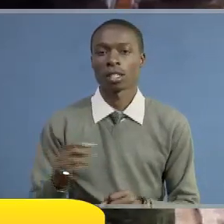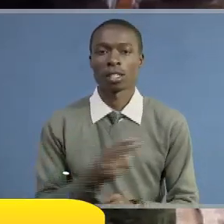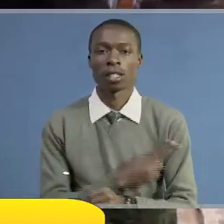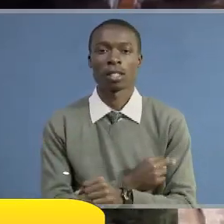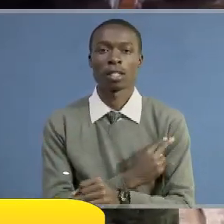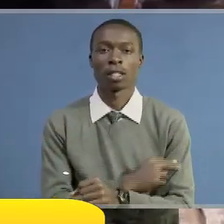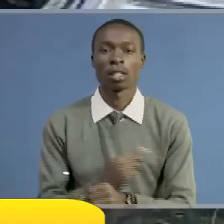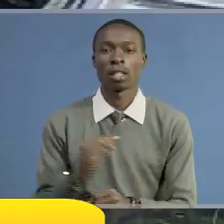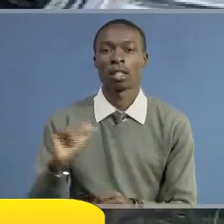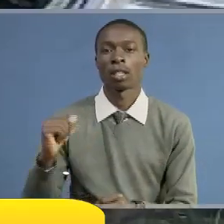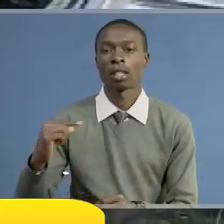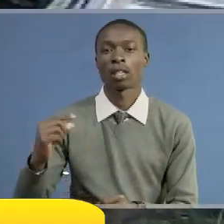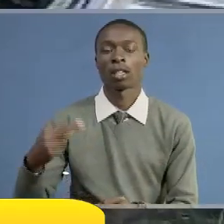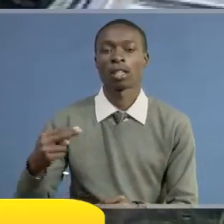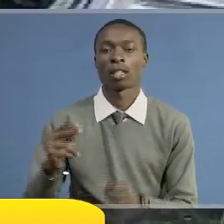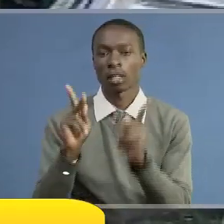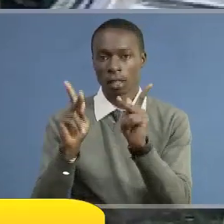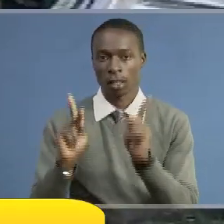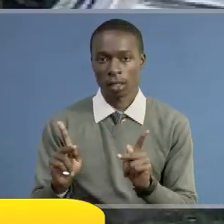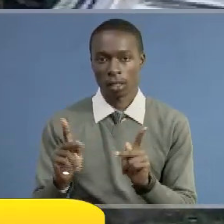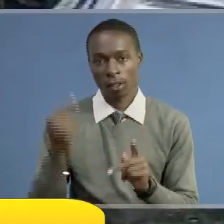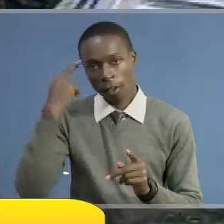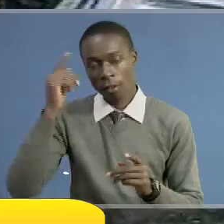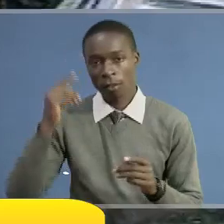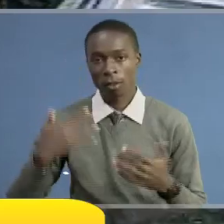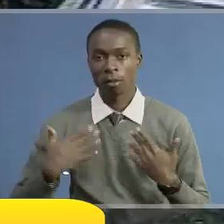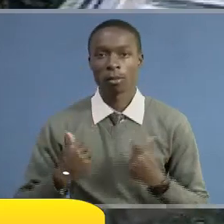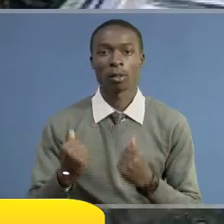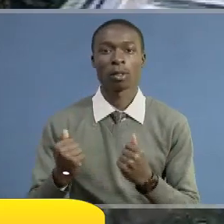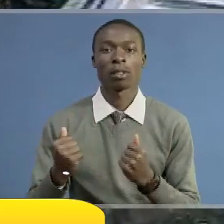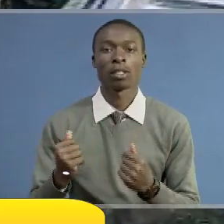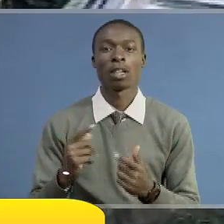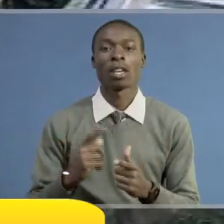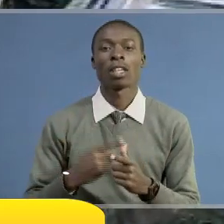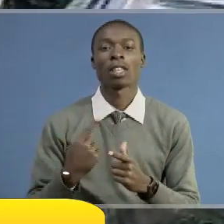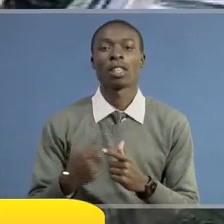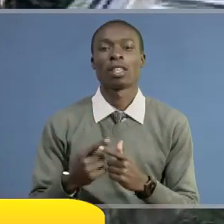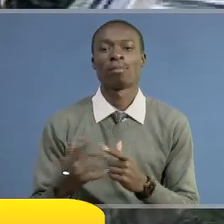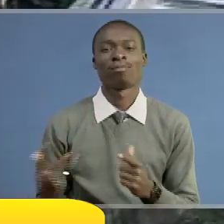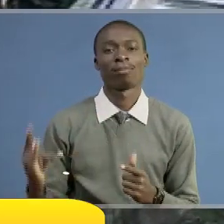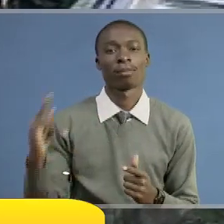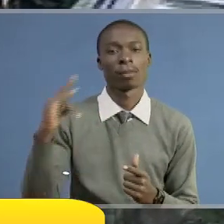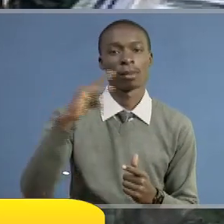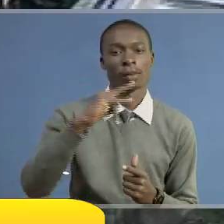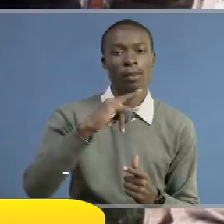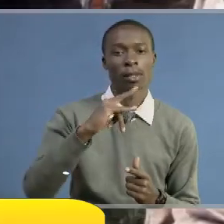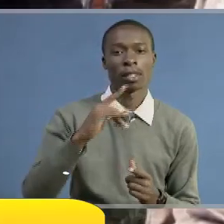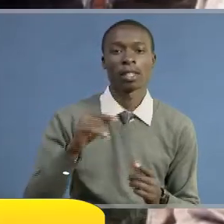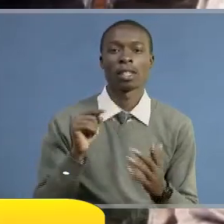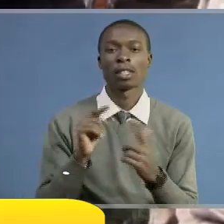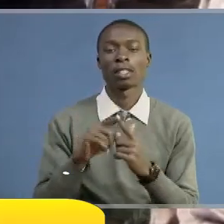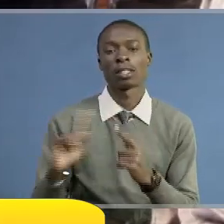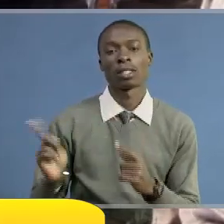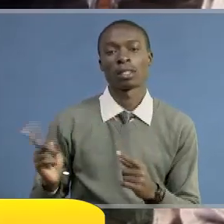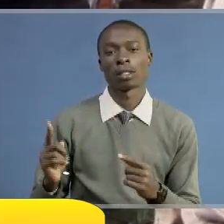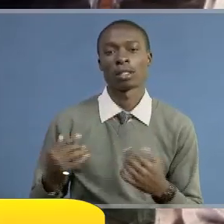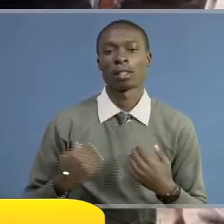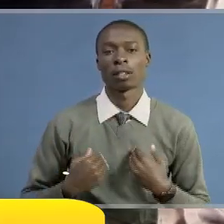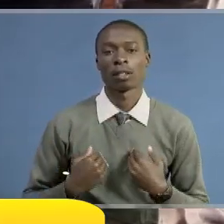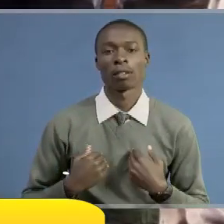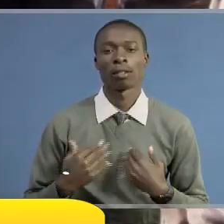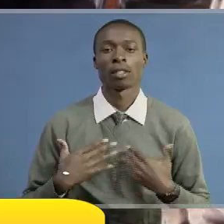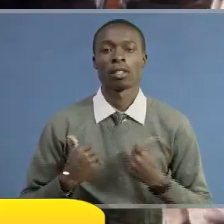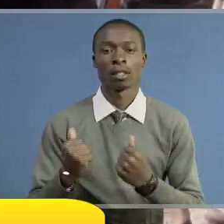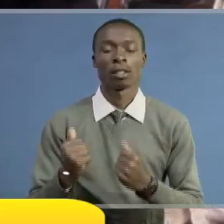ya Gakan mjini Kisumu kupokea matibabu ya dharura. Baadaye Pamela alisafirishwa kwa ndege hadi hapa Nairobi kupata